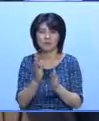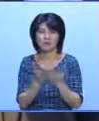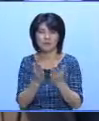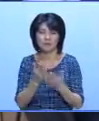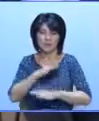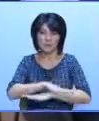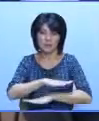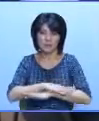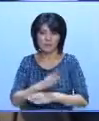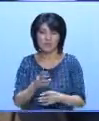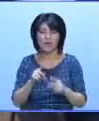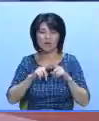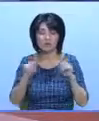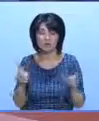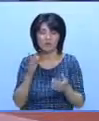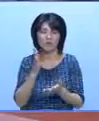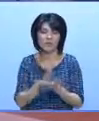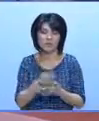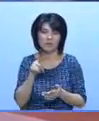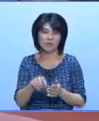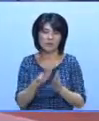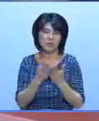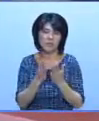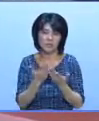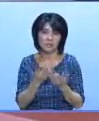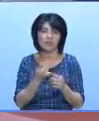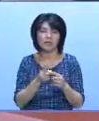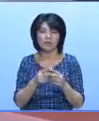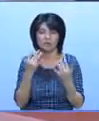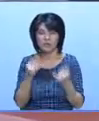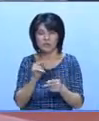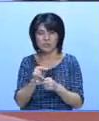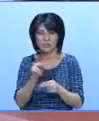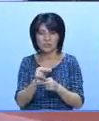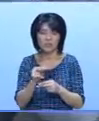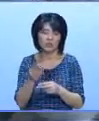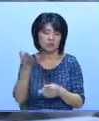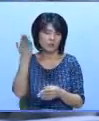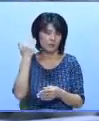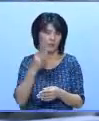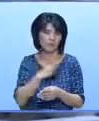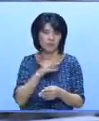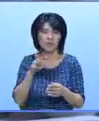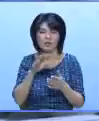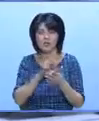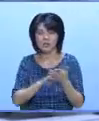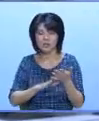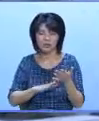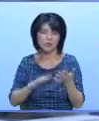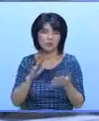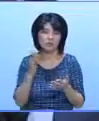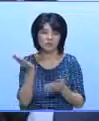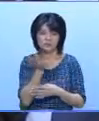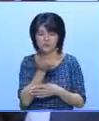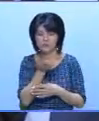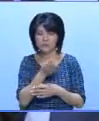тән ерекшелігі бар. Соған сай жаңартылған білім беру мазмұнын негізге ала отырып басып шығарады. Бұрынғы уақытта теориялық білімге мән беріліп келген болса,